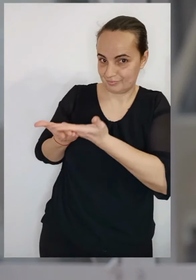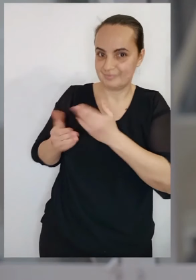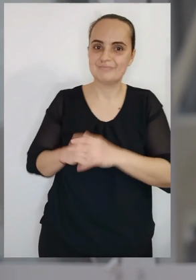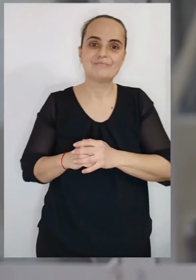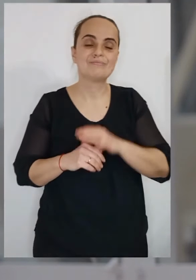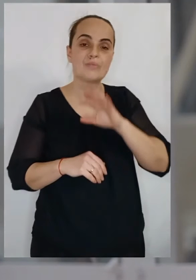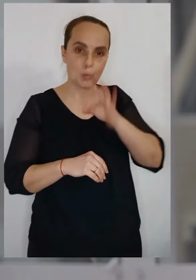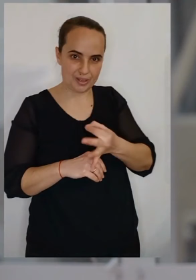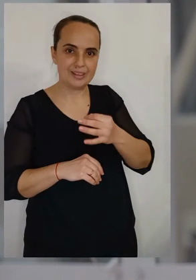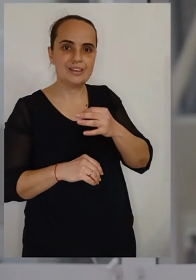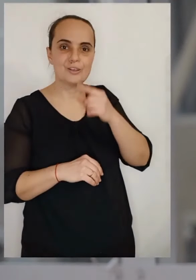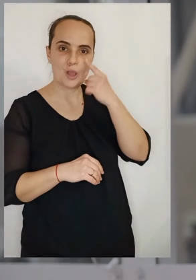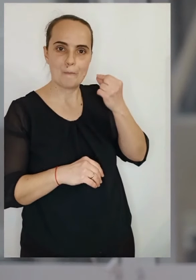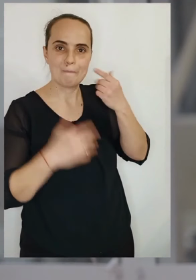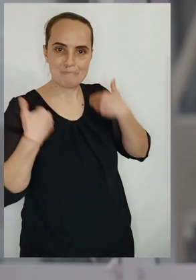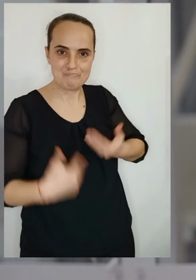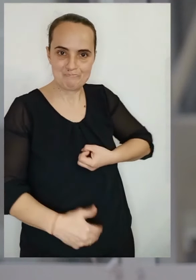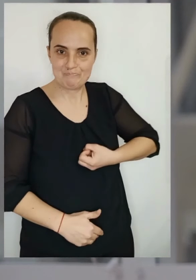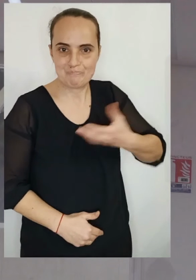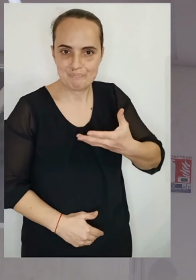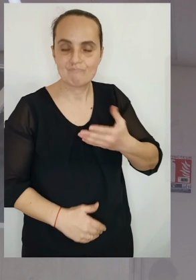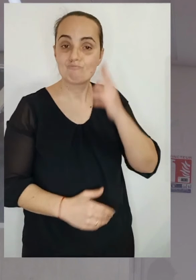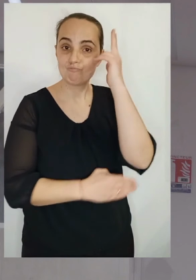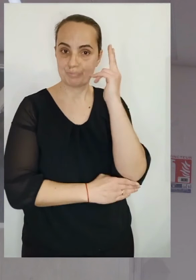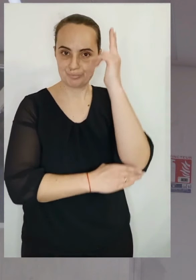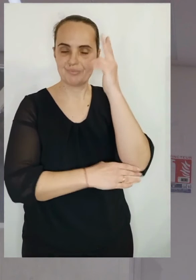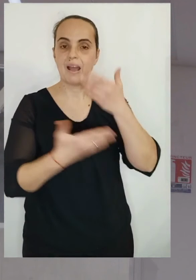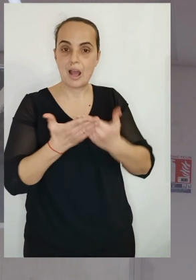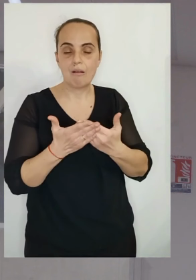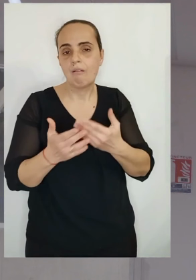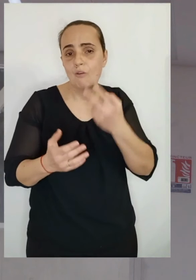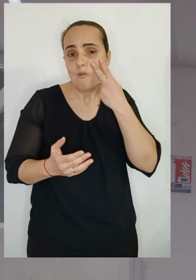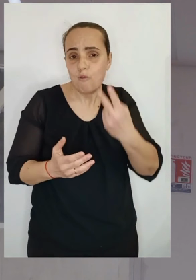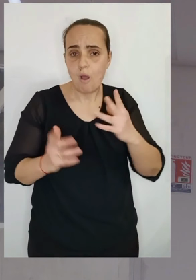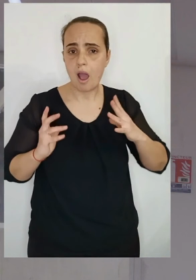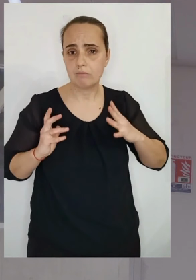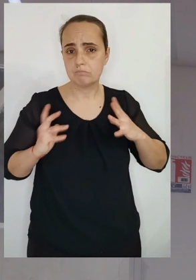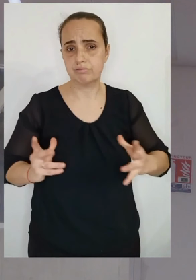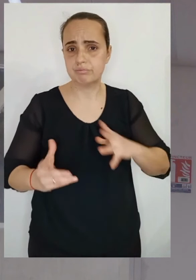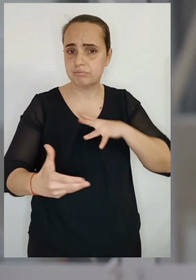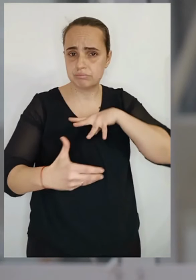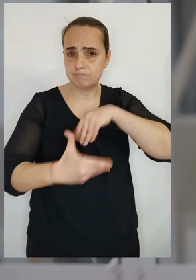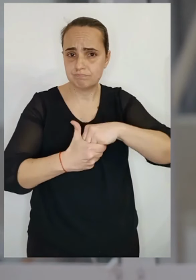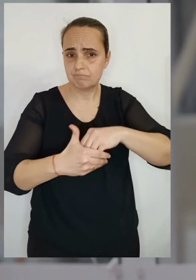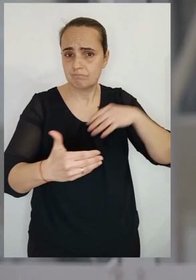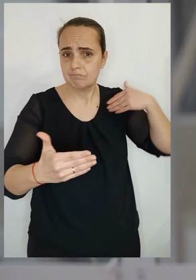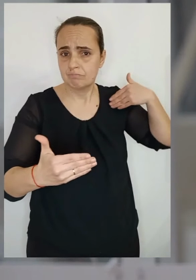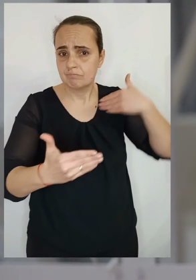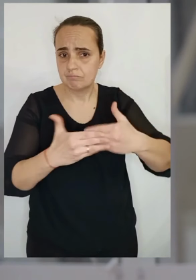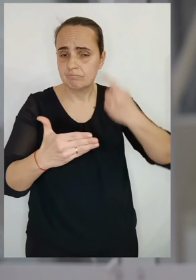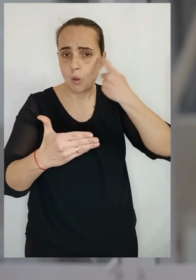Oui, je peux démarrer si tu veux. Déjà, je pense qu'ils sont bien impliqués. On les voit